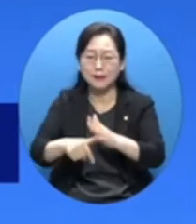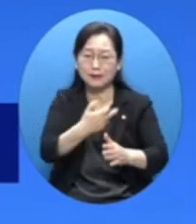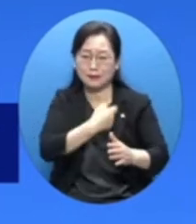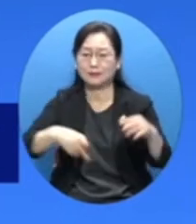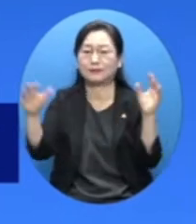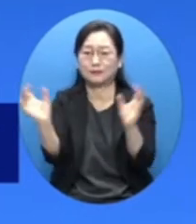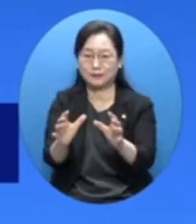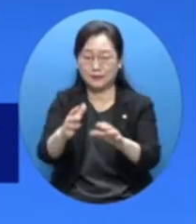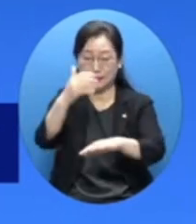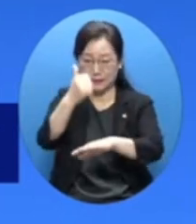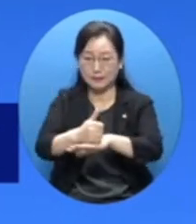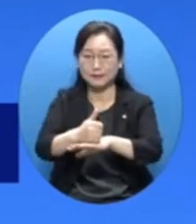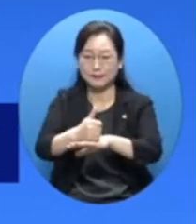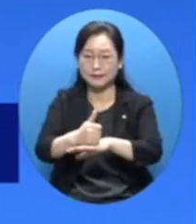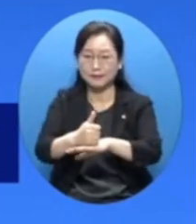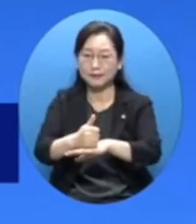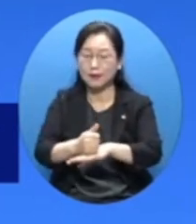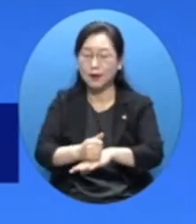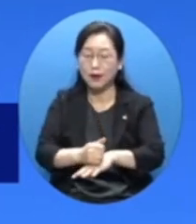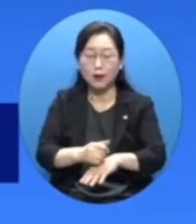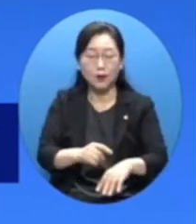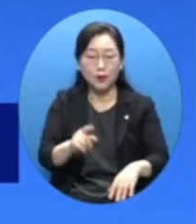마지막으로 어떻게